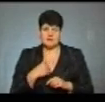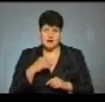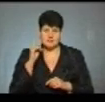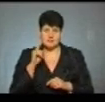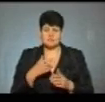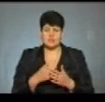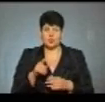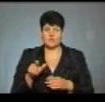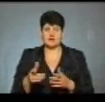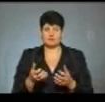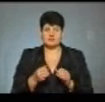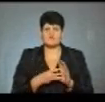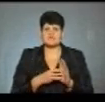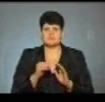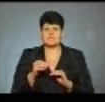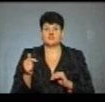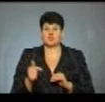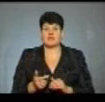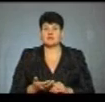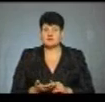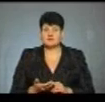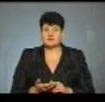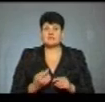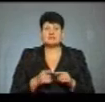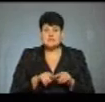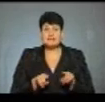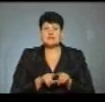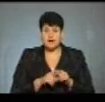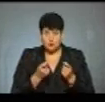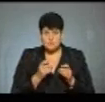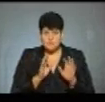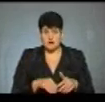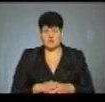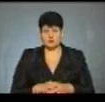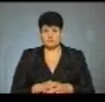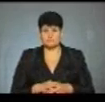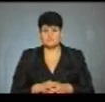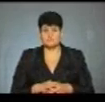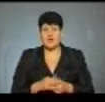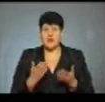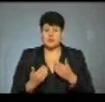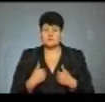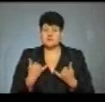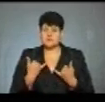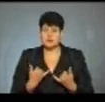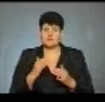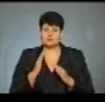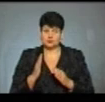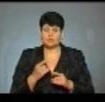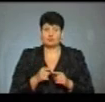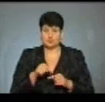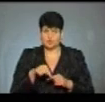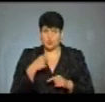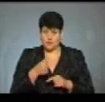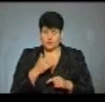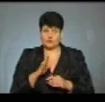наприклад, людей, які там отримують 8 тисяч гривень. Хоч це теж мало. Але ми зараз будемо, цього року